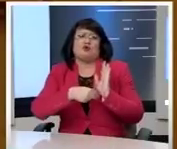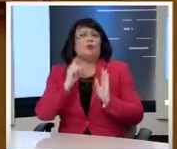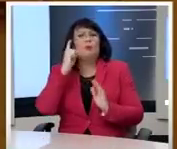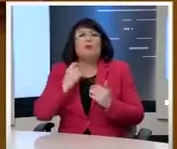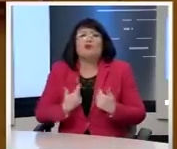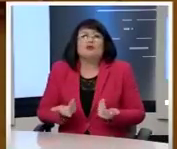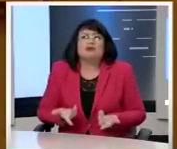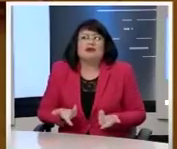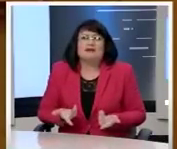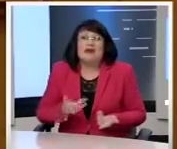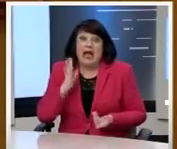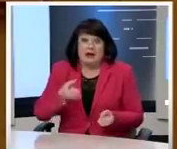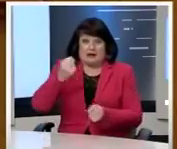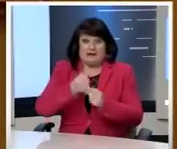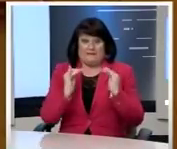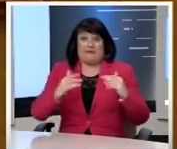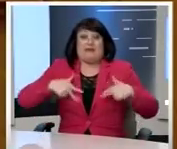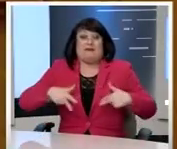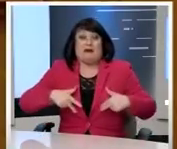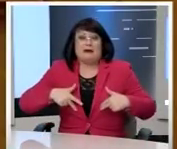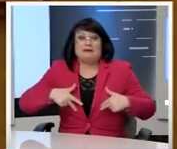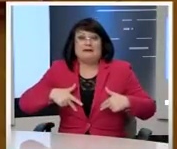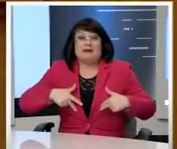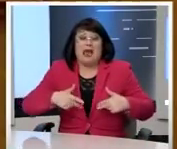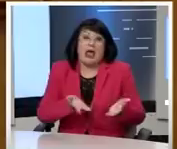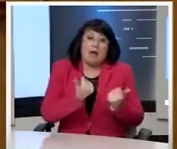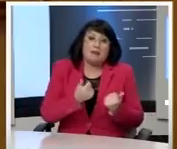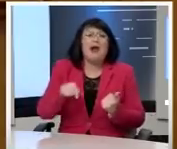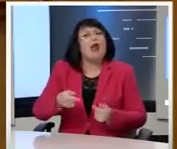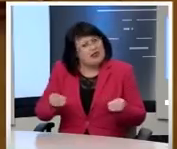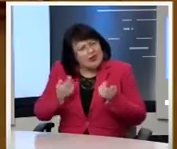τεκμήριο που λέει ότι αν έμενα θα έκανα αυτό που ως κυβέρνηση δεν έκανα?